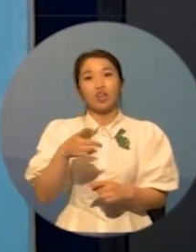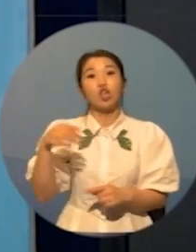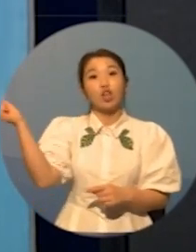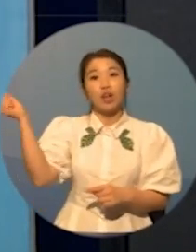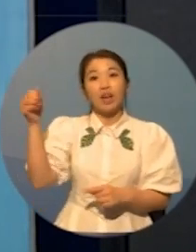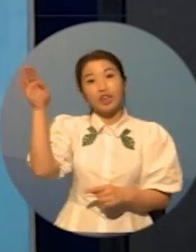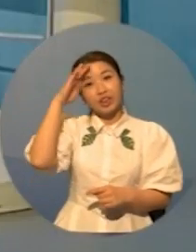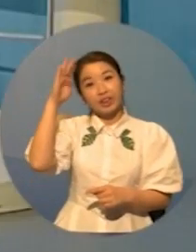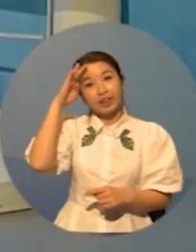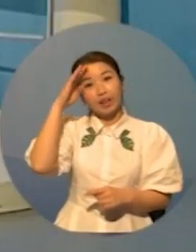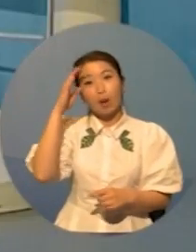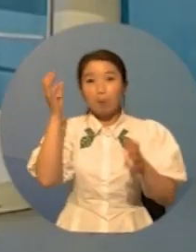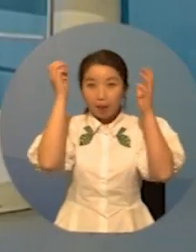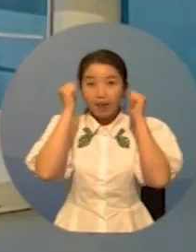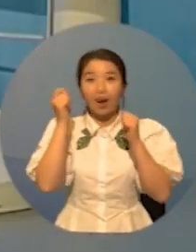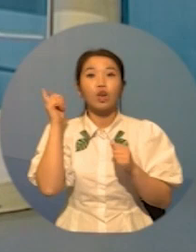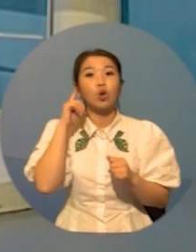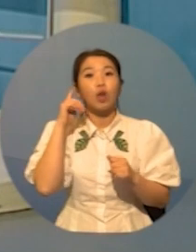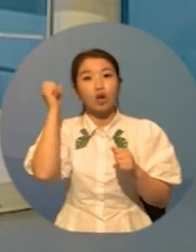түсірмей жүре алмайды.